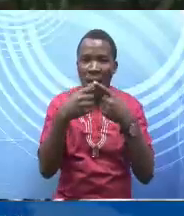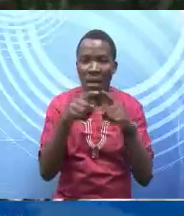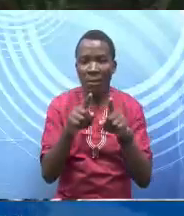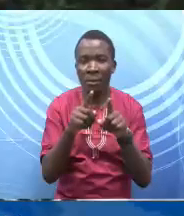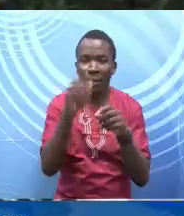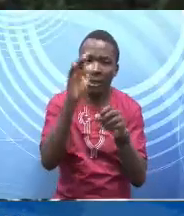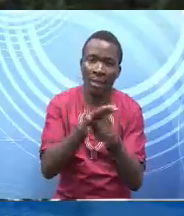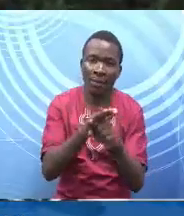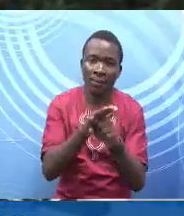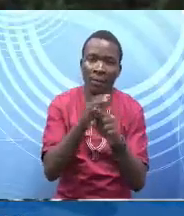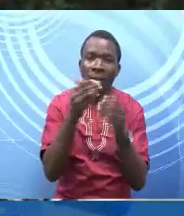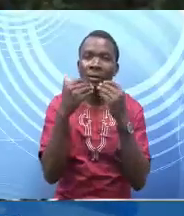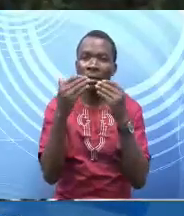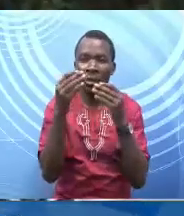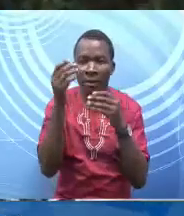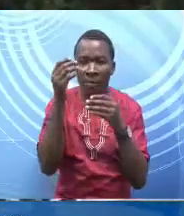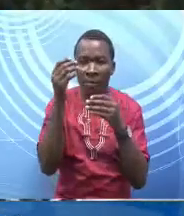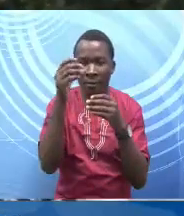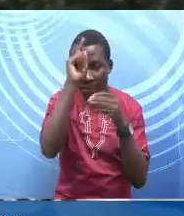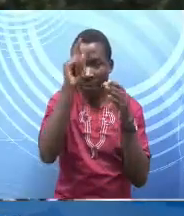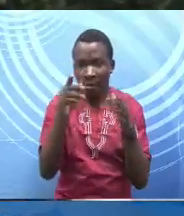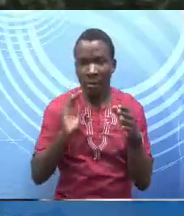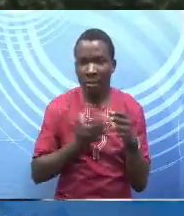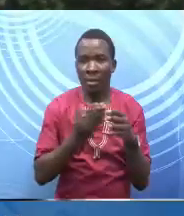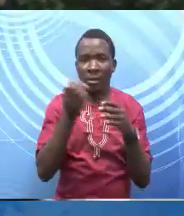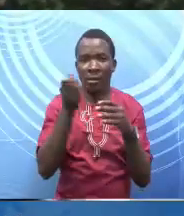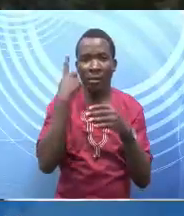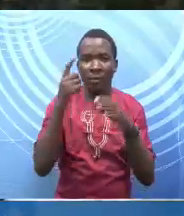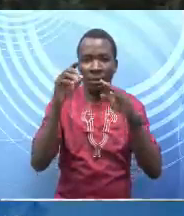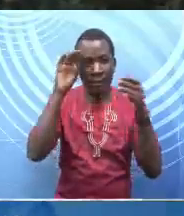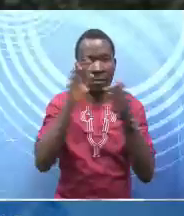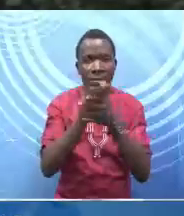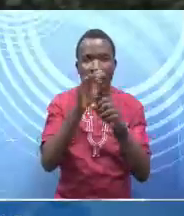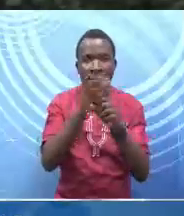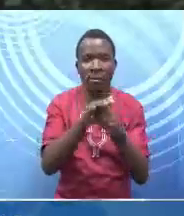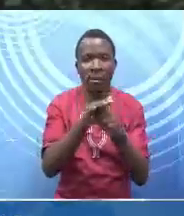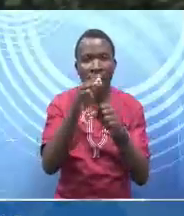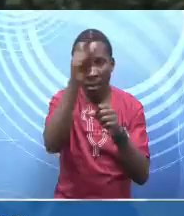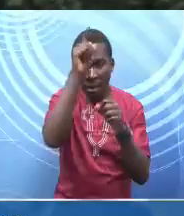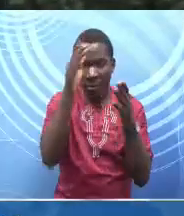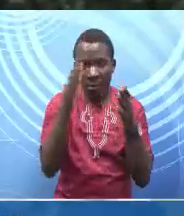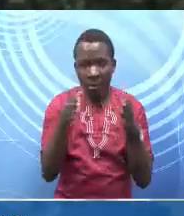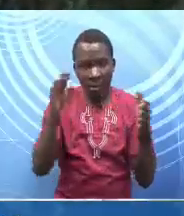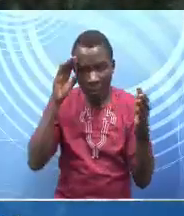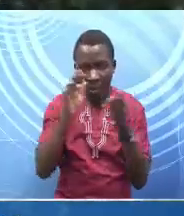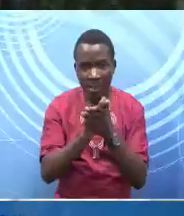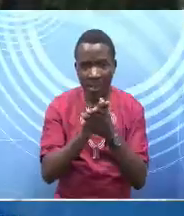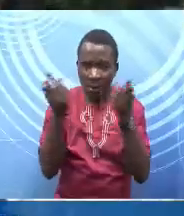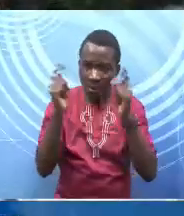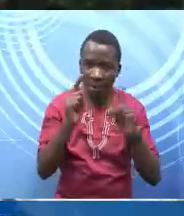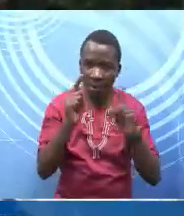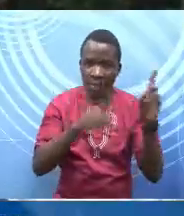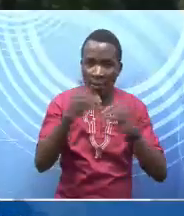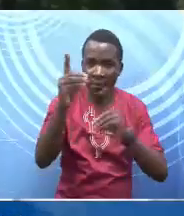cyane ko turashima abaturage bacu bo barumva kandi baratwizera cyane. abaturage bacu bayizira kuri tere tukabereka amalisti